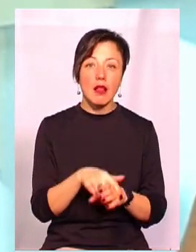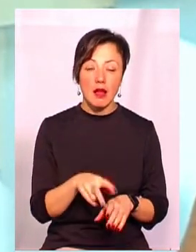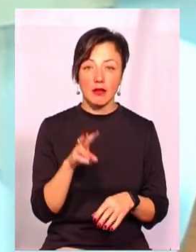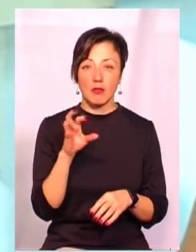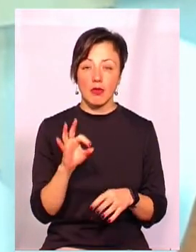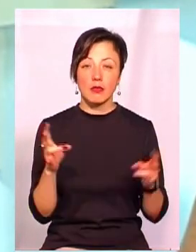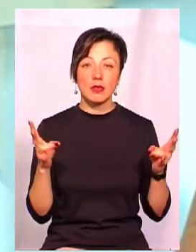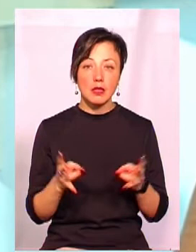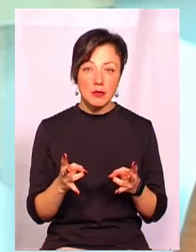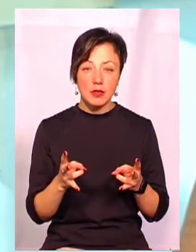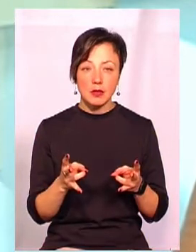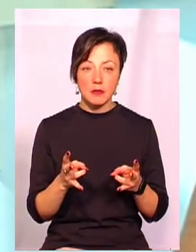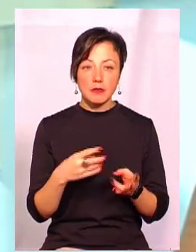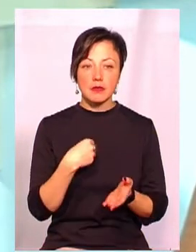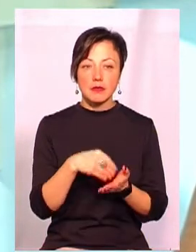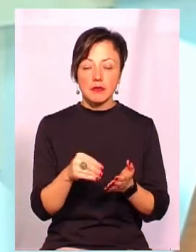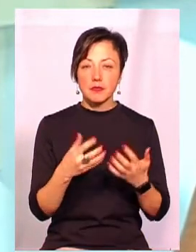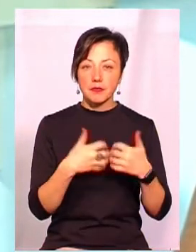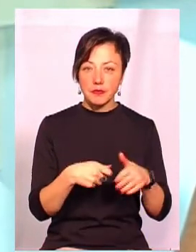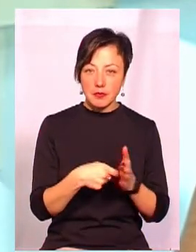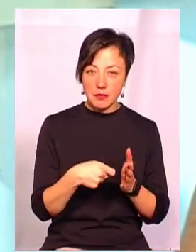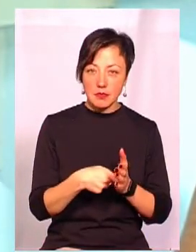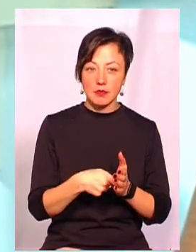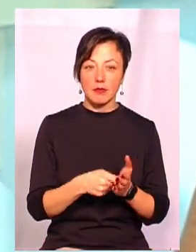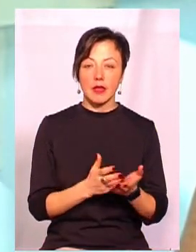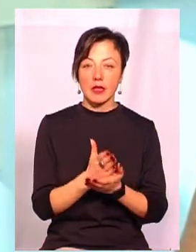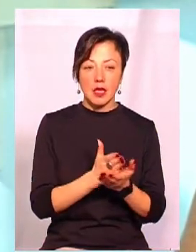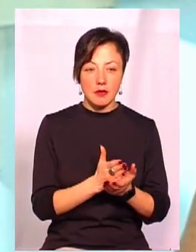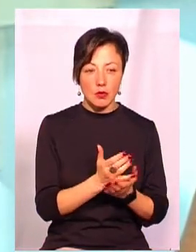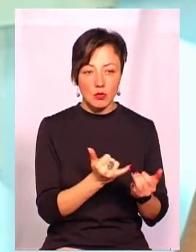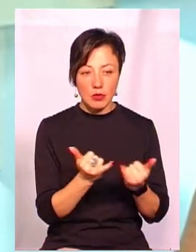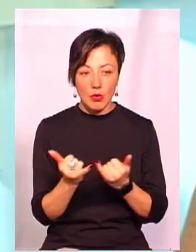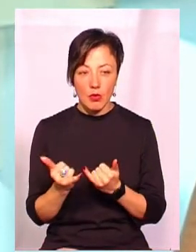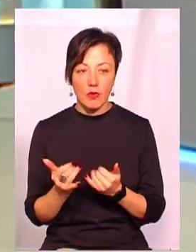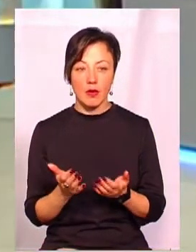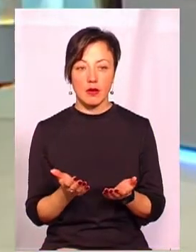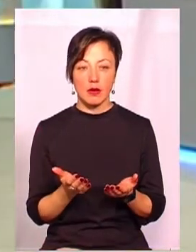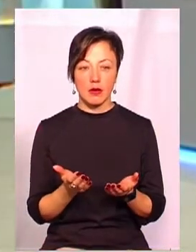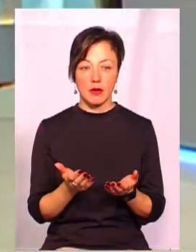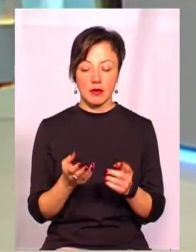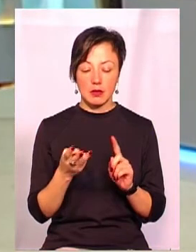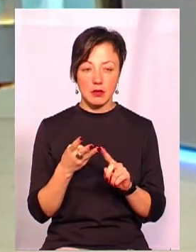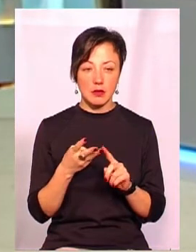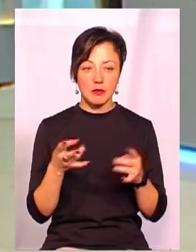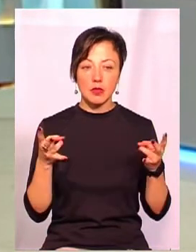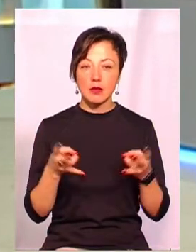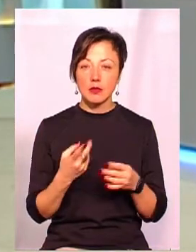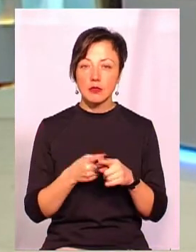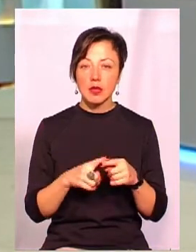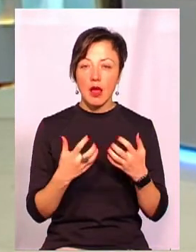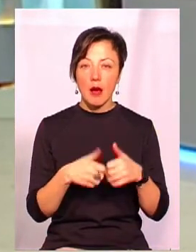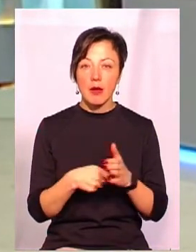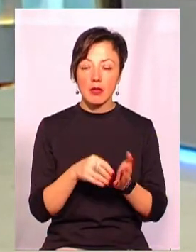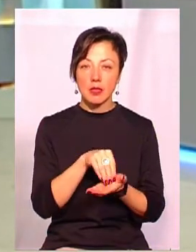що потрібно купити касовий апарат, сервісне обслуговування. Потрібно, щоб цей